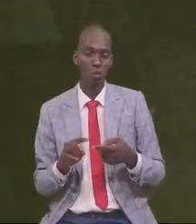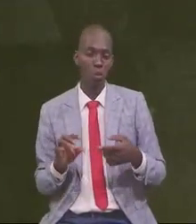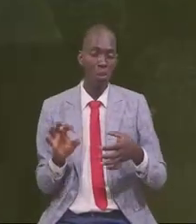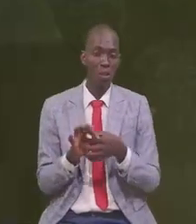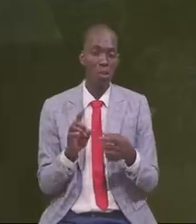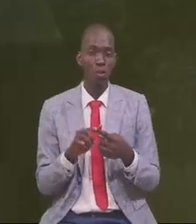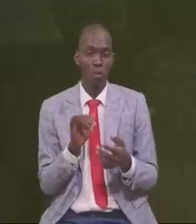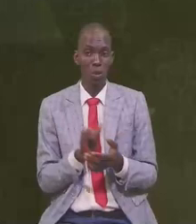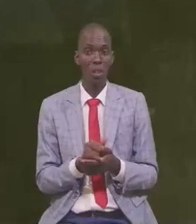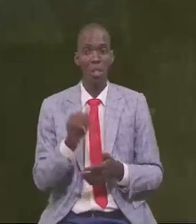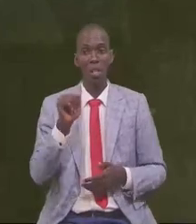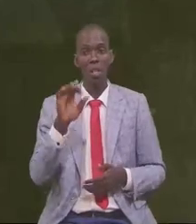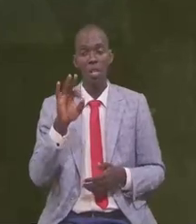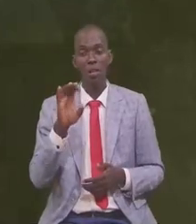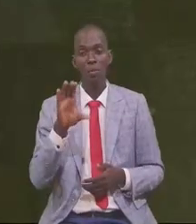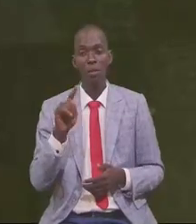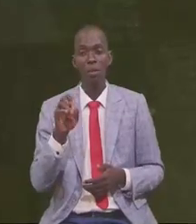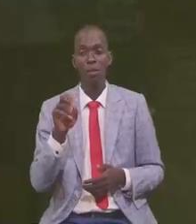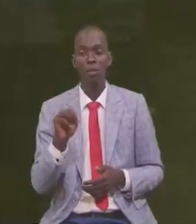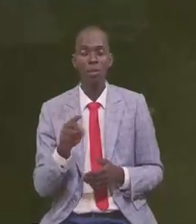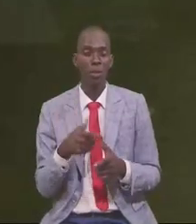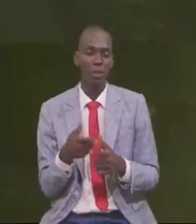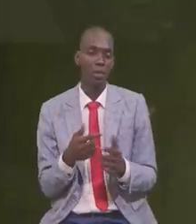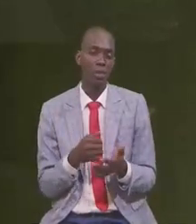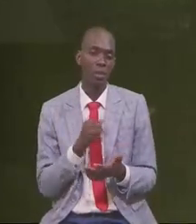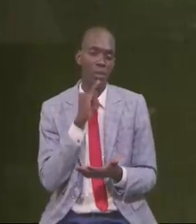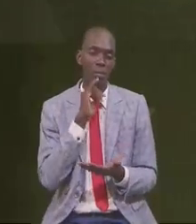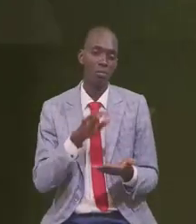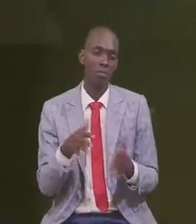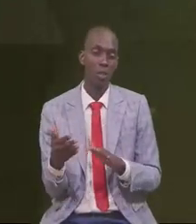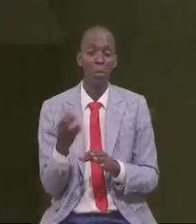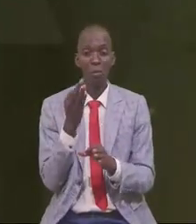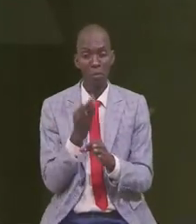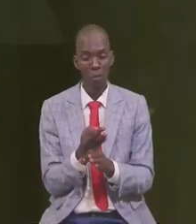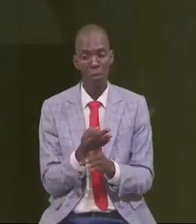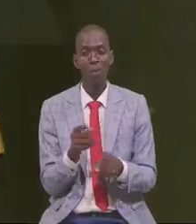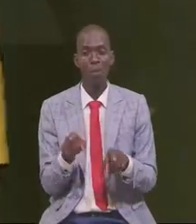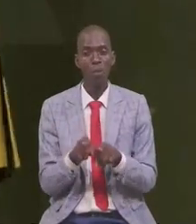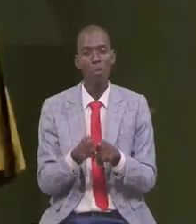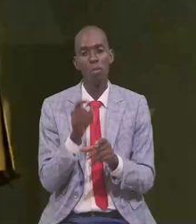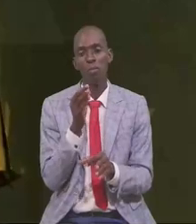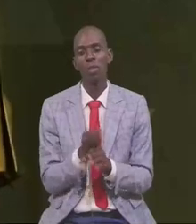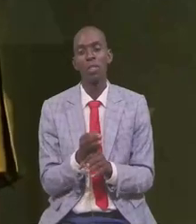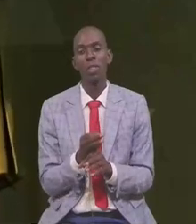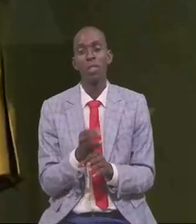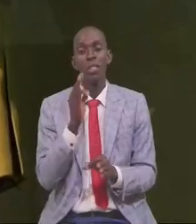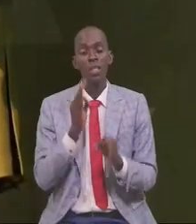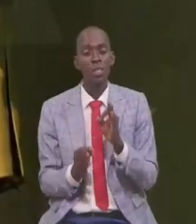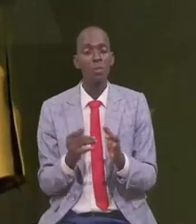cette affection est morte. La foi, ainsi la foi, si elle n'a pas les